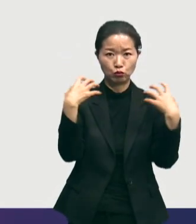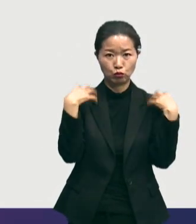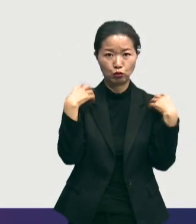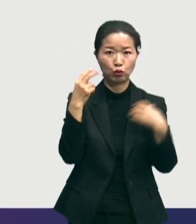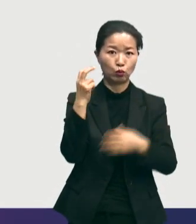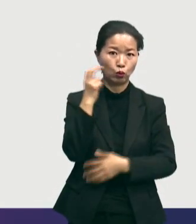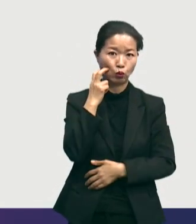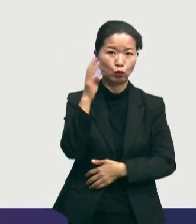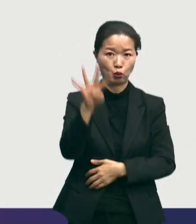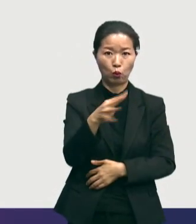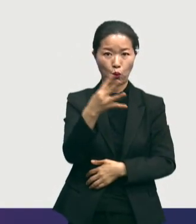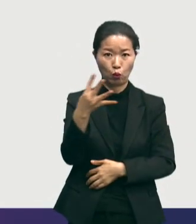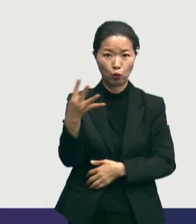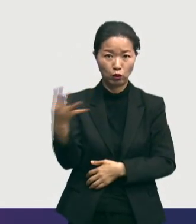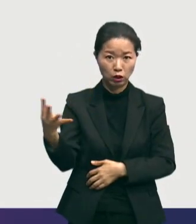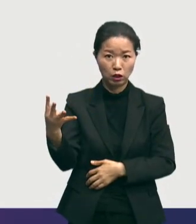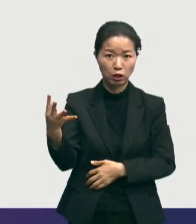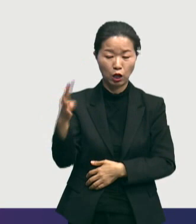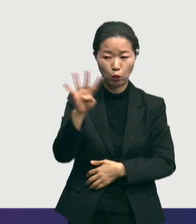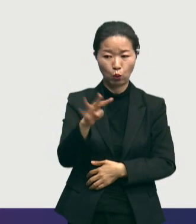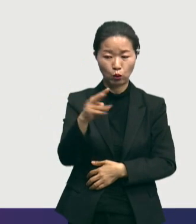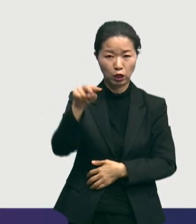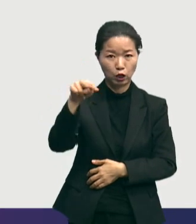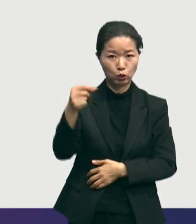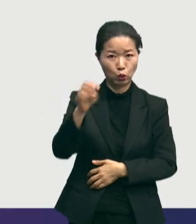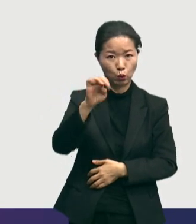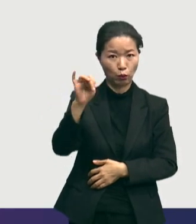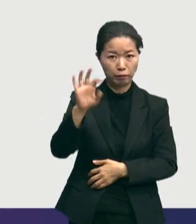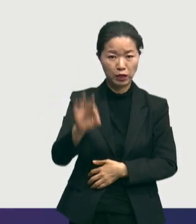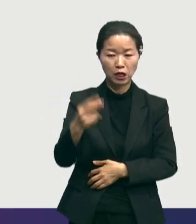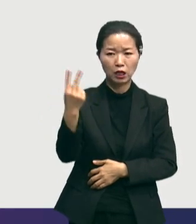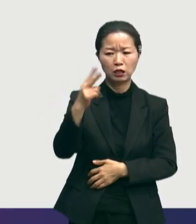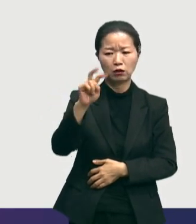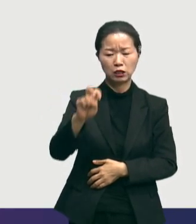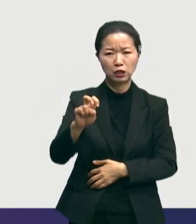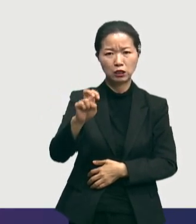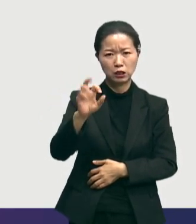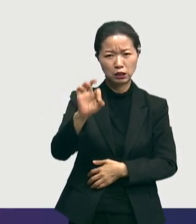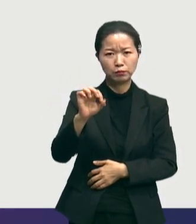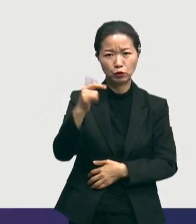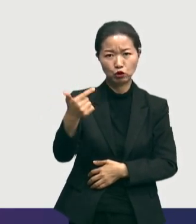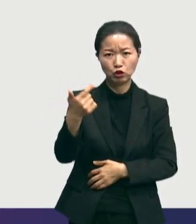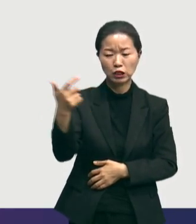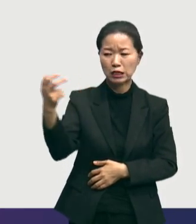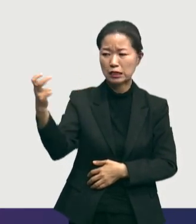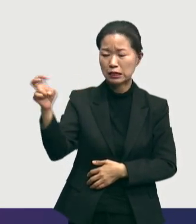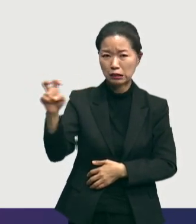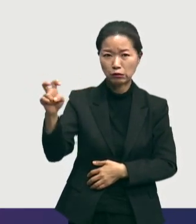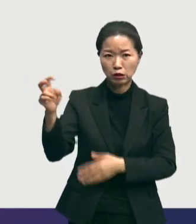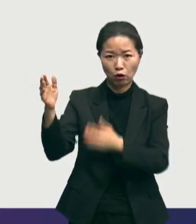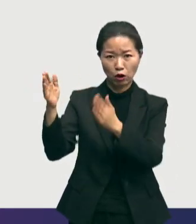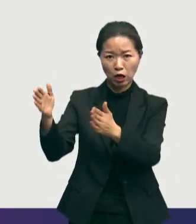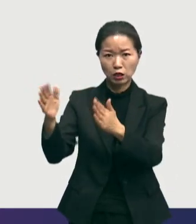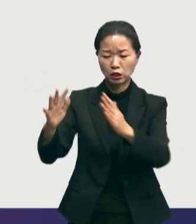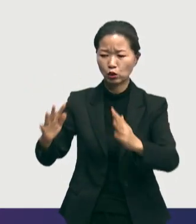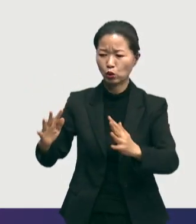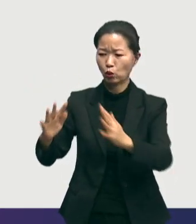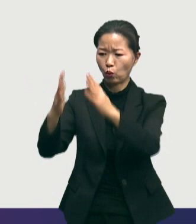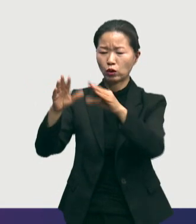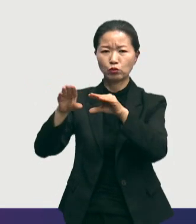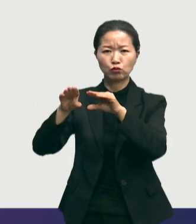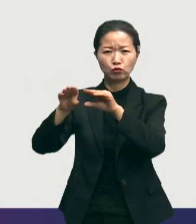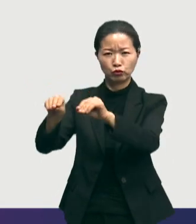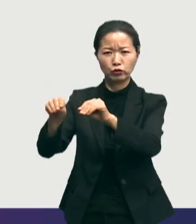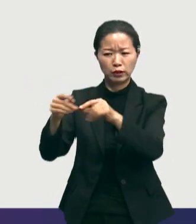송도동 롯데몰 송도 사업자인 롯데쇼핑이 2016년에서 2020년까지 공사를 사실상